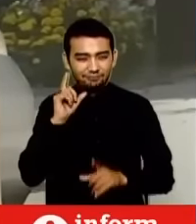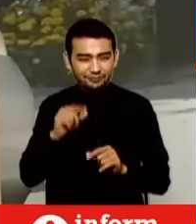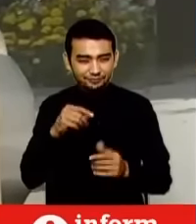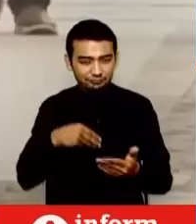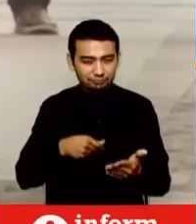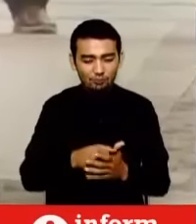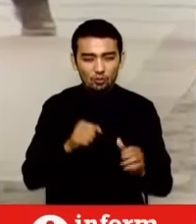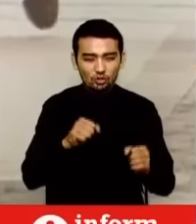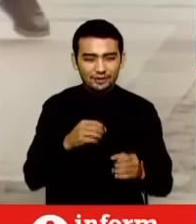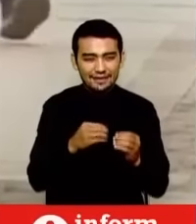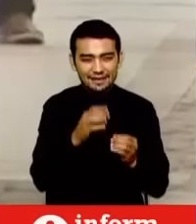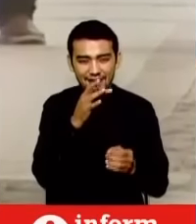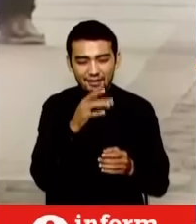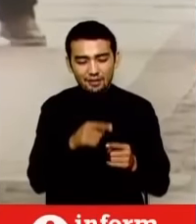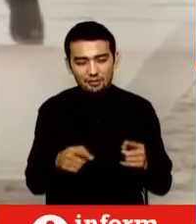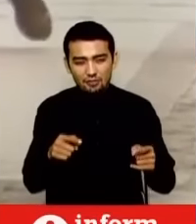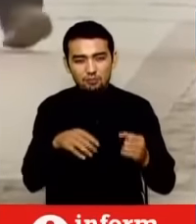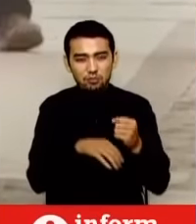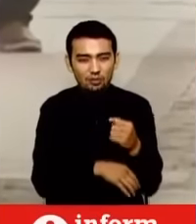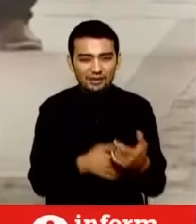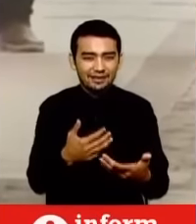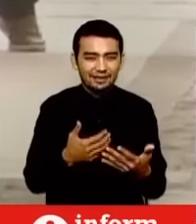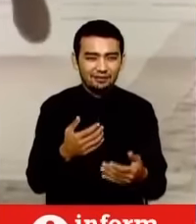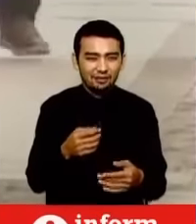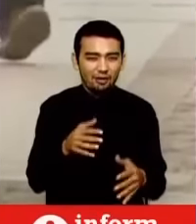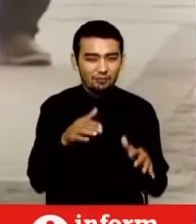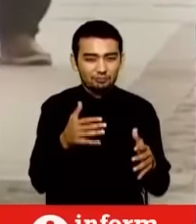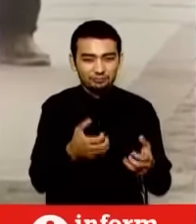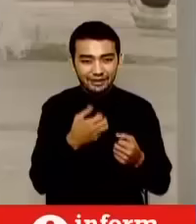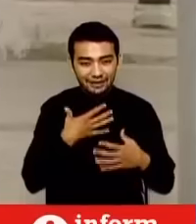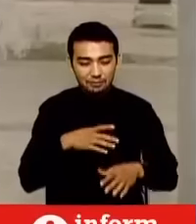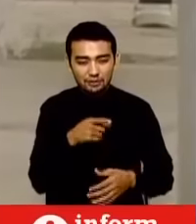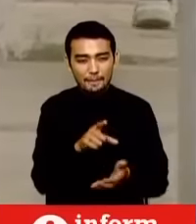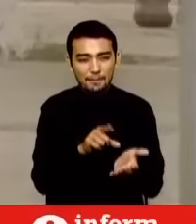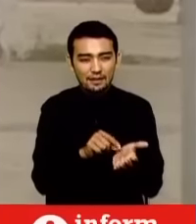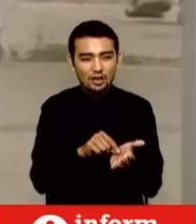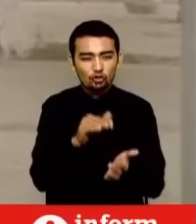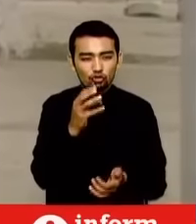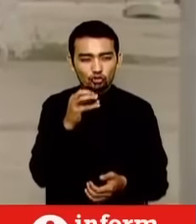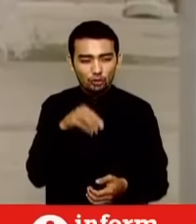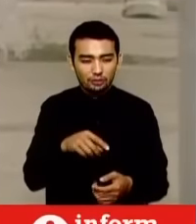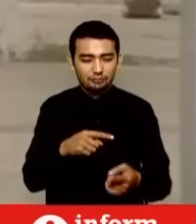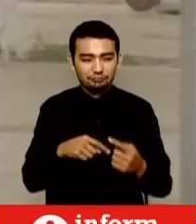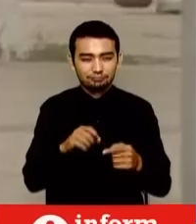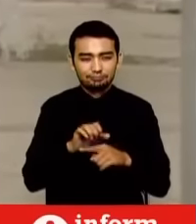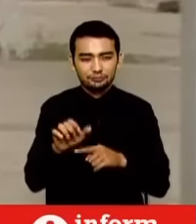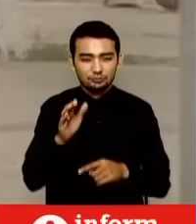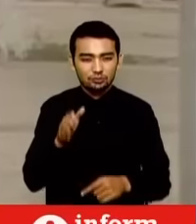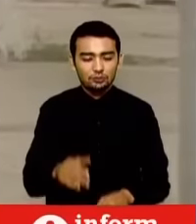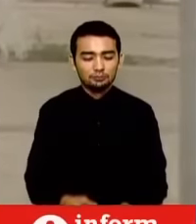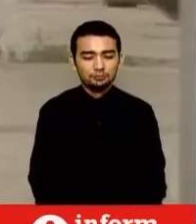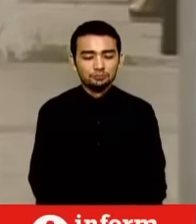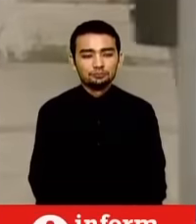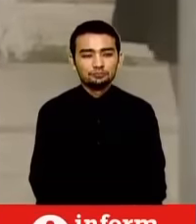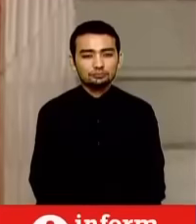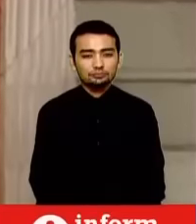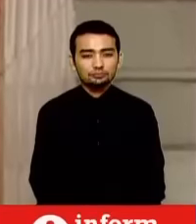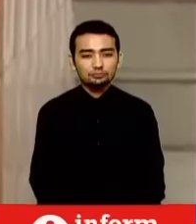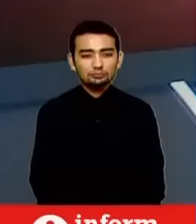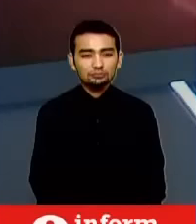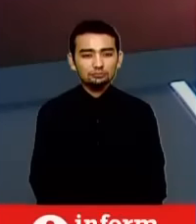в течение 10 лет после, их переведут на пенсионный счет гражданина. Анастасия Новикова, Давран Абдиев, Абзал Турабеков, Информбюро.